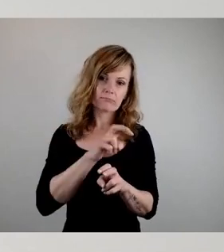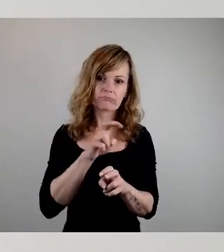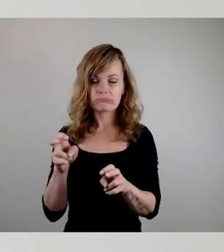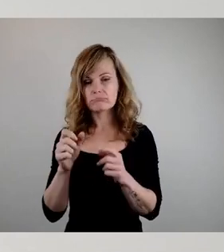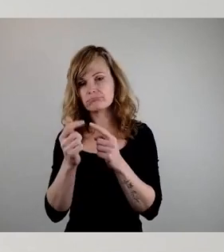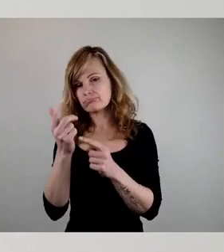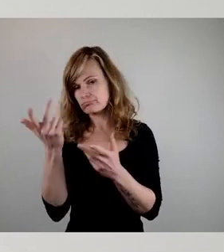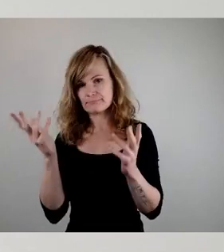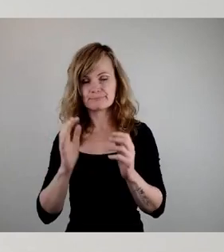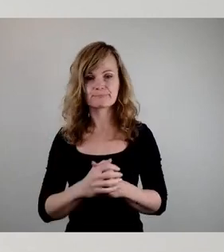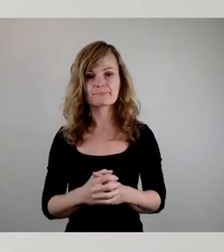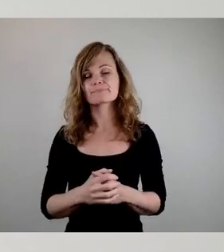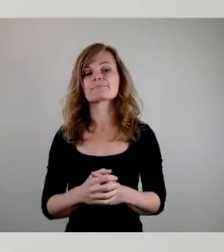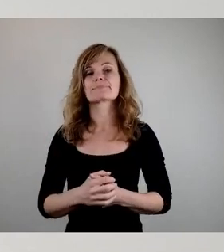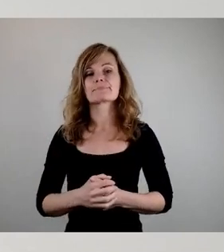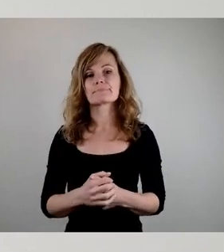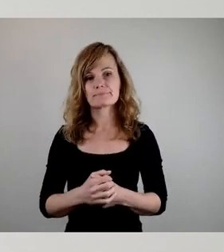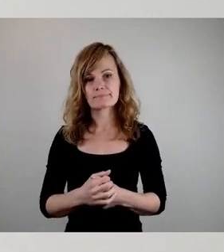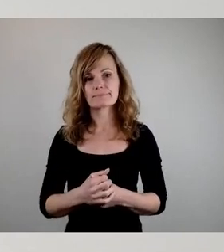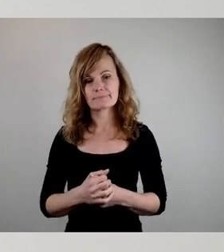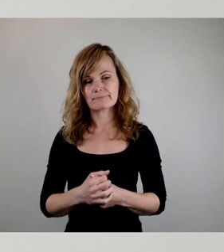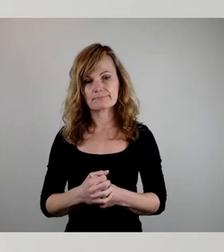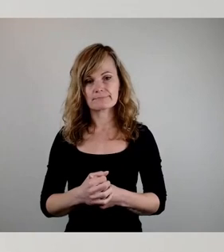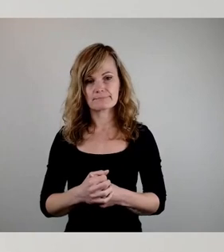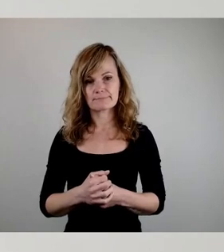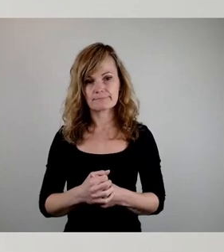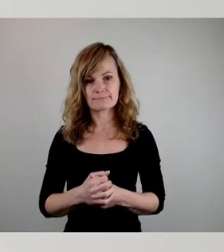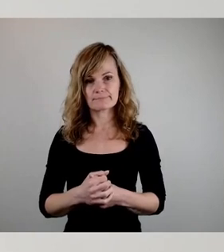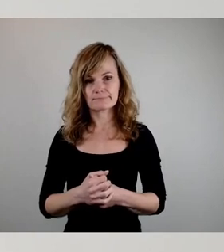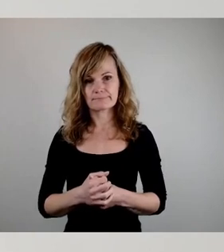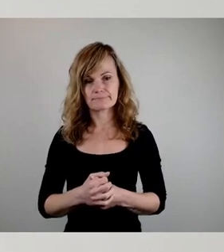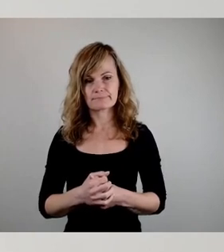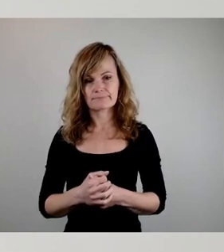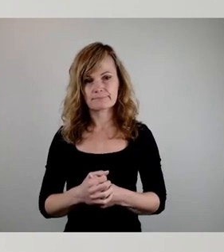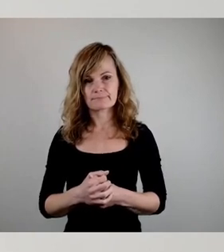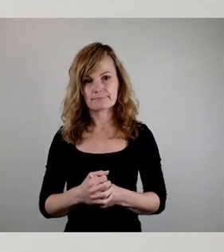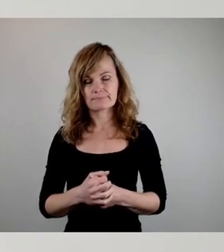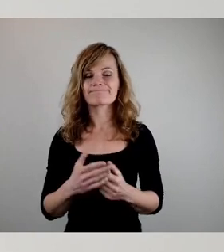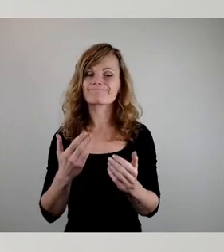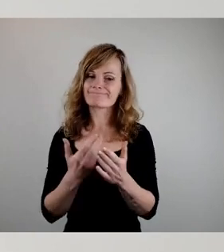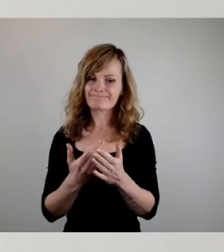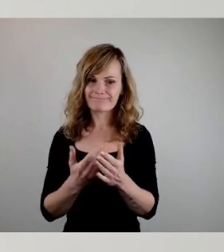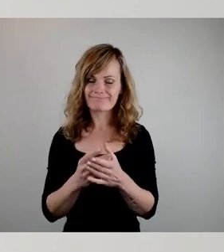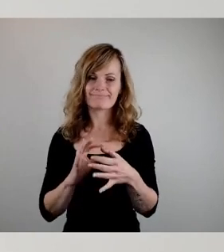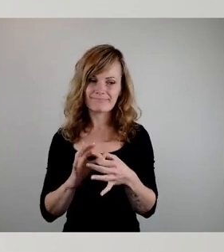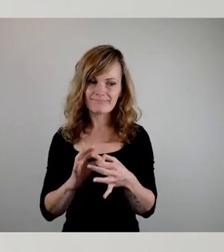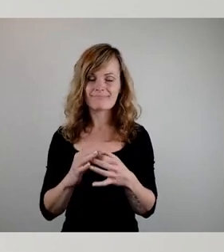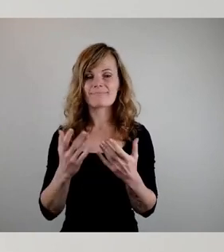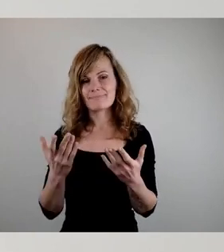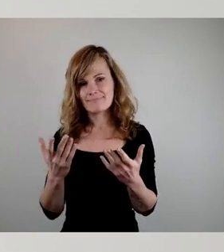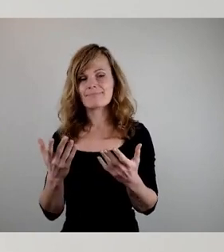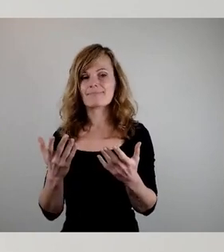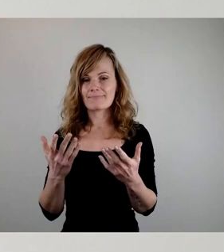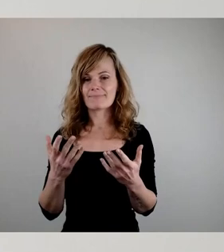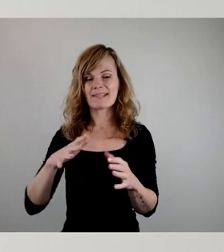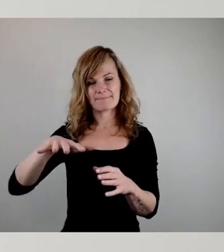zwischen Pieschen und dem Ostra-Gehege. Und dass es eben ein sensibler Raum im Stadtgefüge